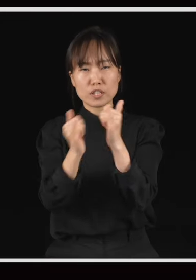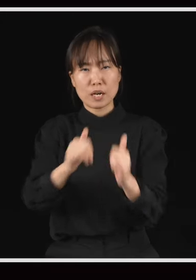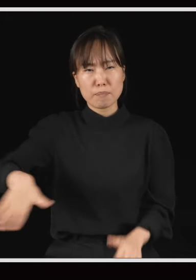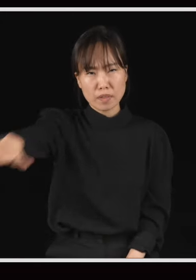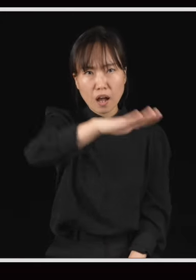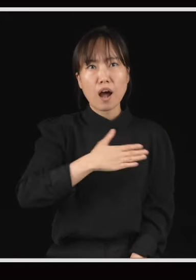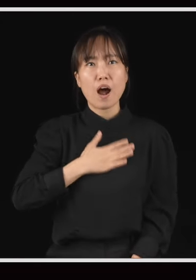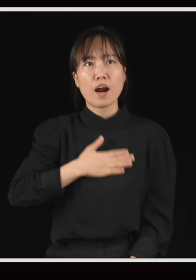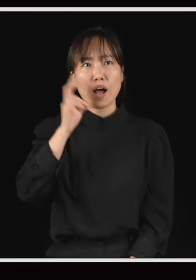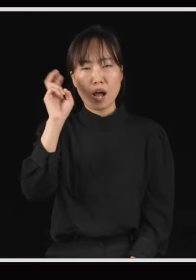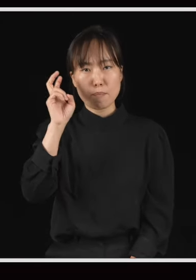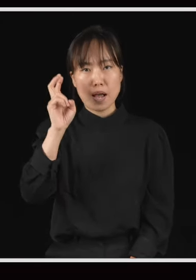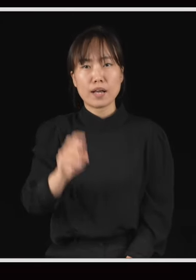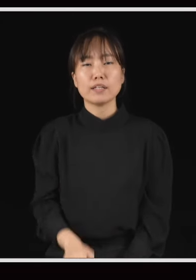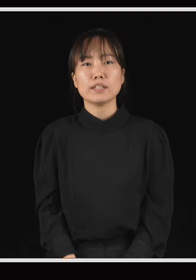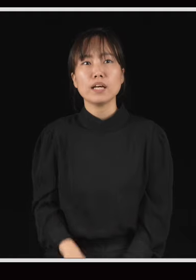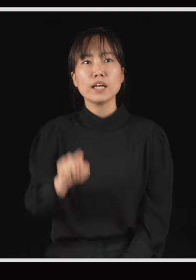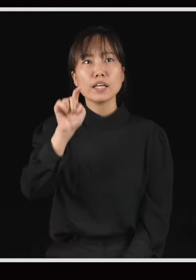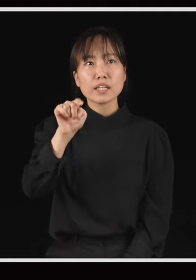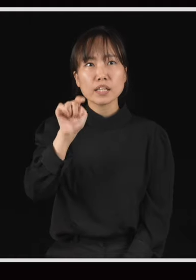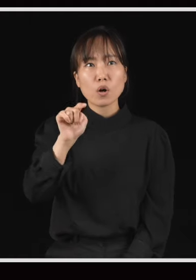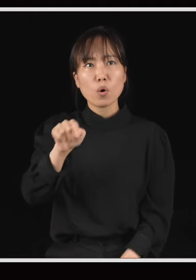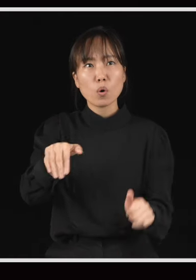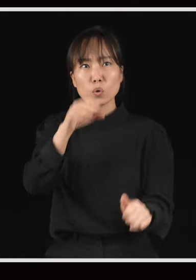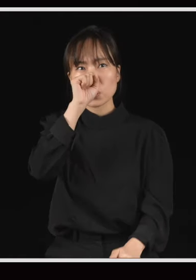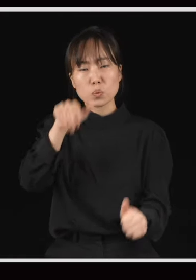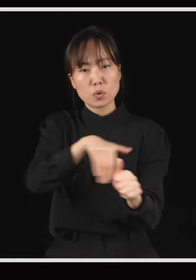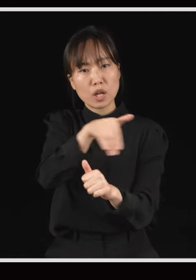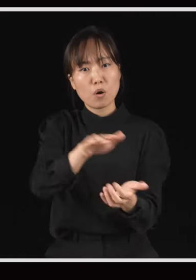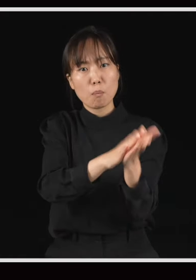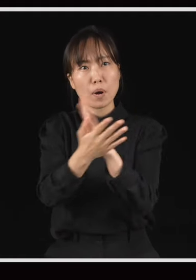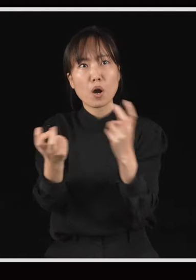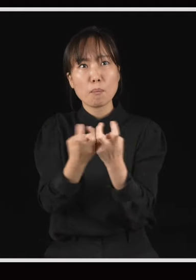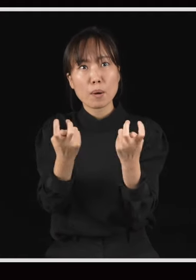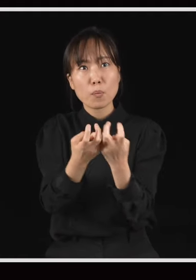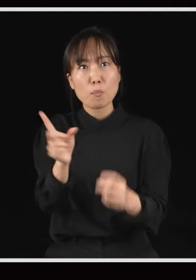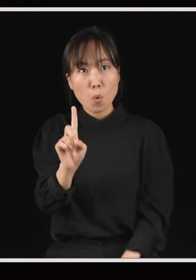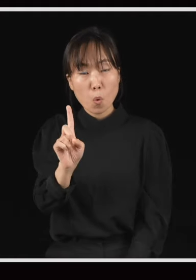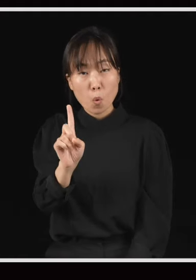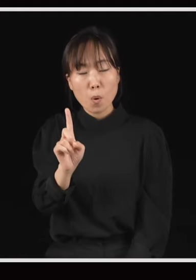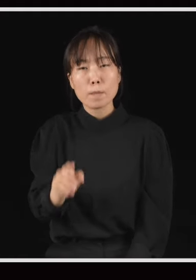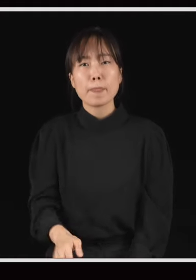그래서 이거를 어떻게 하면 선순환으로 바꿀 수 있느냐? 똑같습니다.